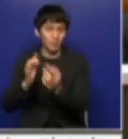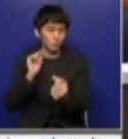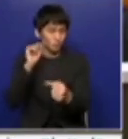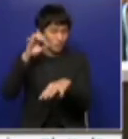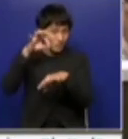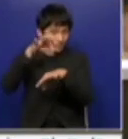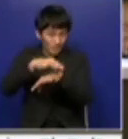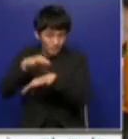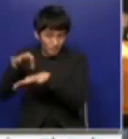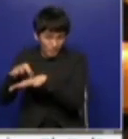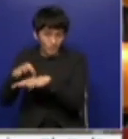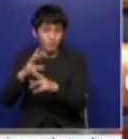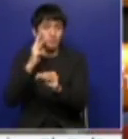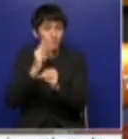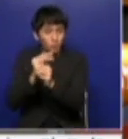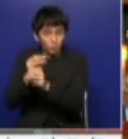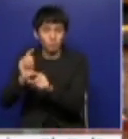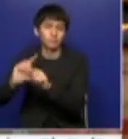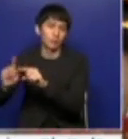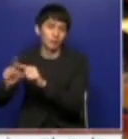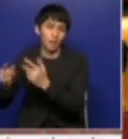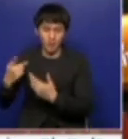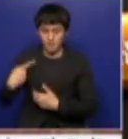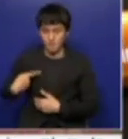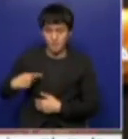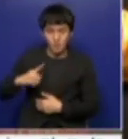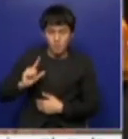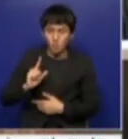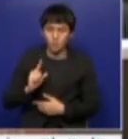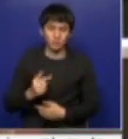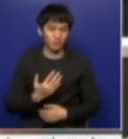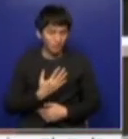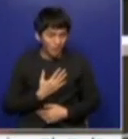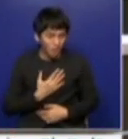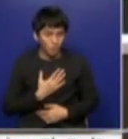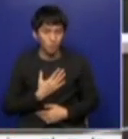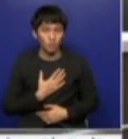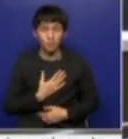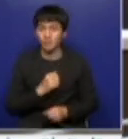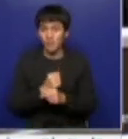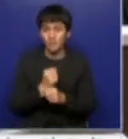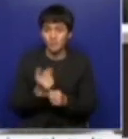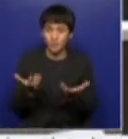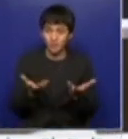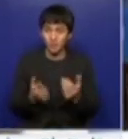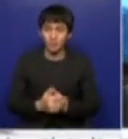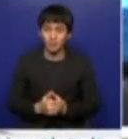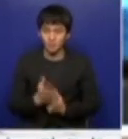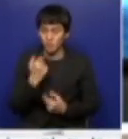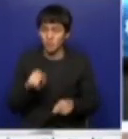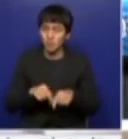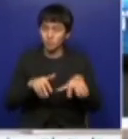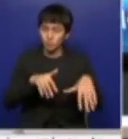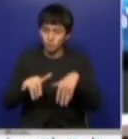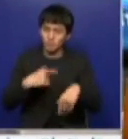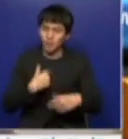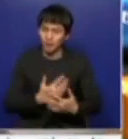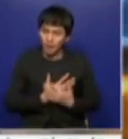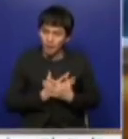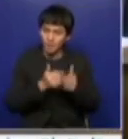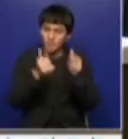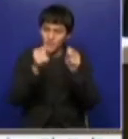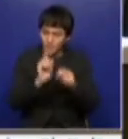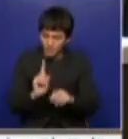ที่เหมาะสมอย่างไรเป็นประโยชน์กับตัวเขาเองอย่างไรนะที่เป็นพระศพพักปีก่อนก็